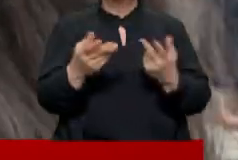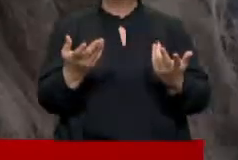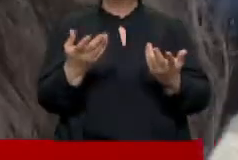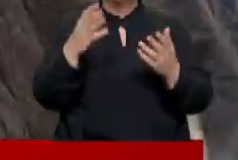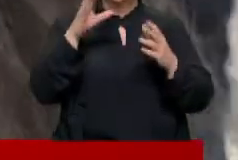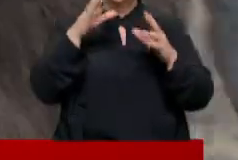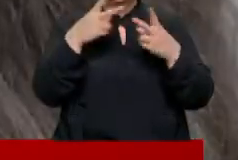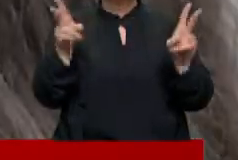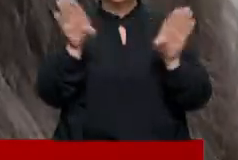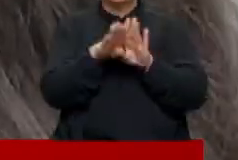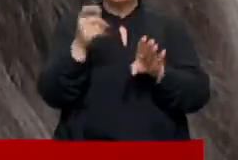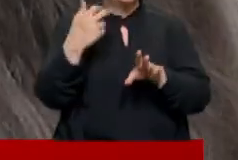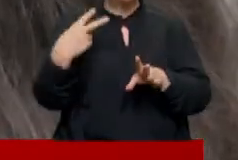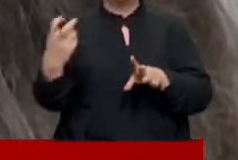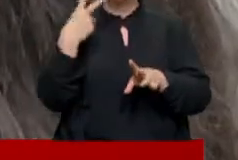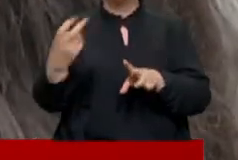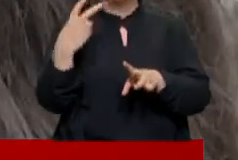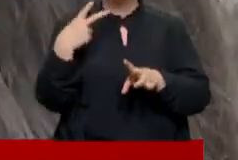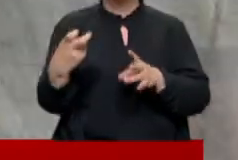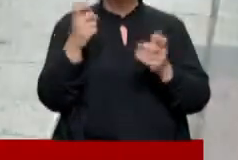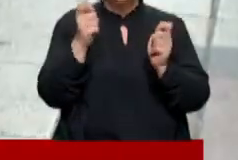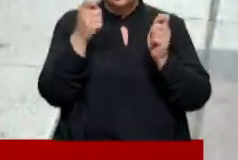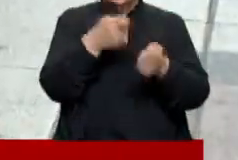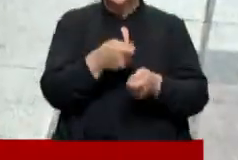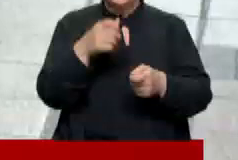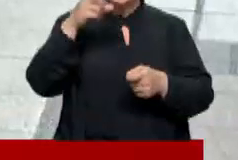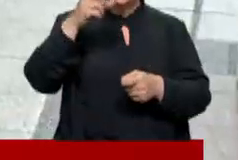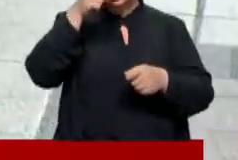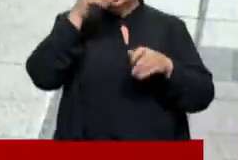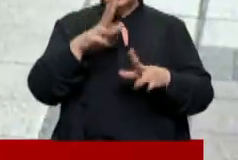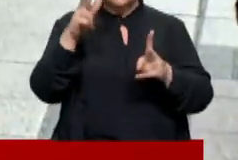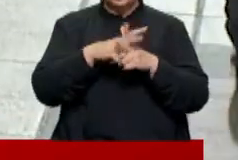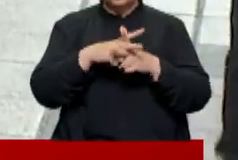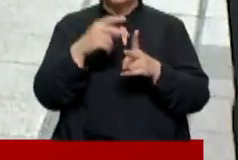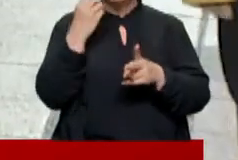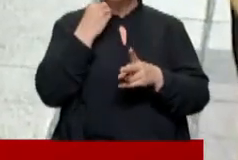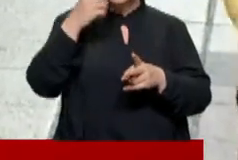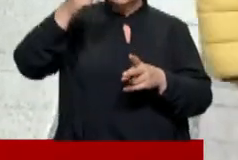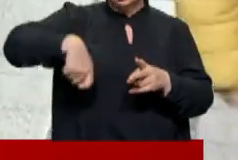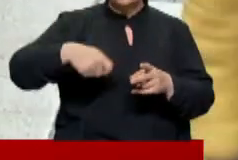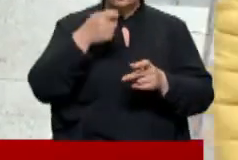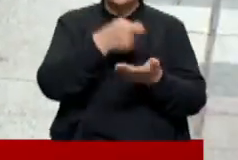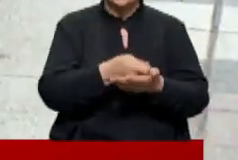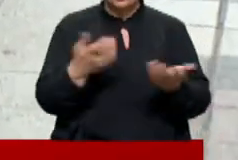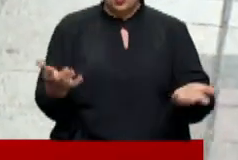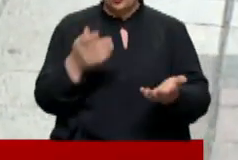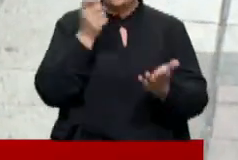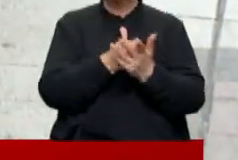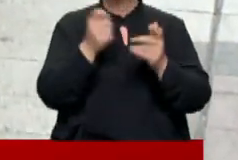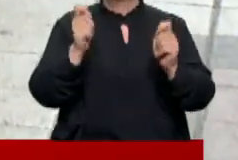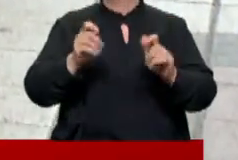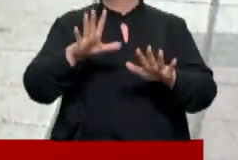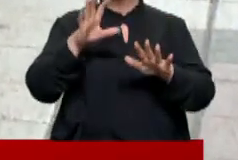kapanma parası alıyorlar. Alıyor da alıyor. Zor ödeniyor. Elektrik ve doğalgaz faturası borçla, kredi kartıyla ödeniyor artık. Ödeme